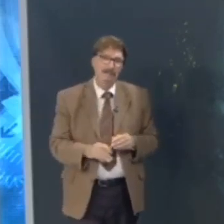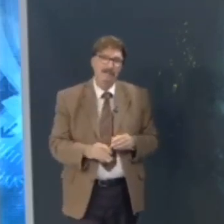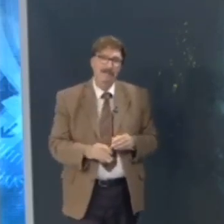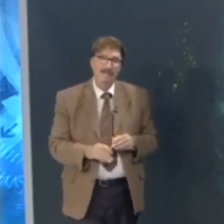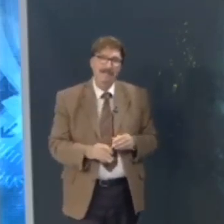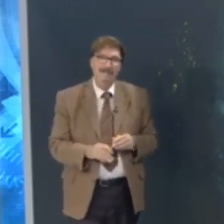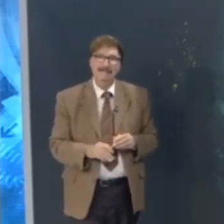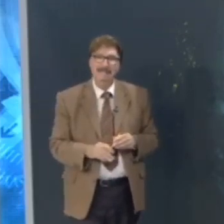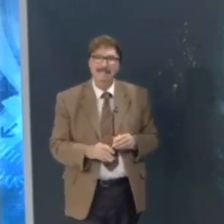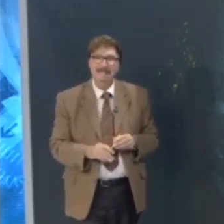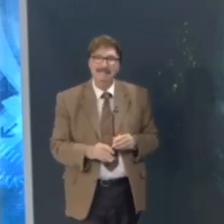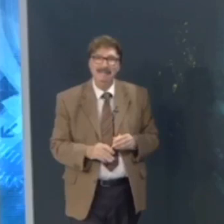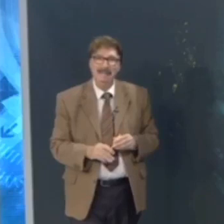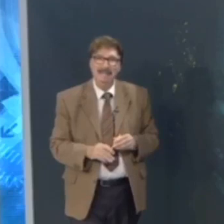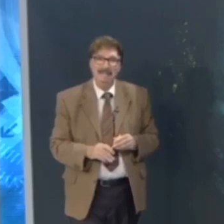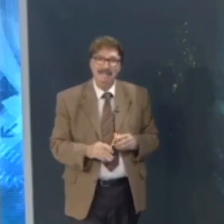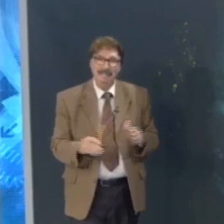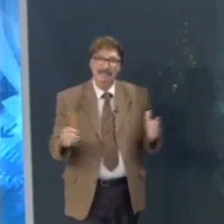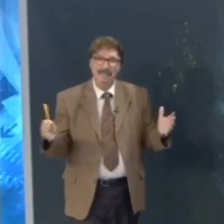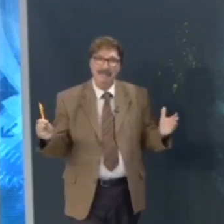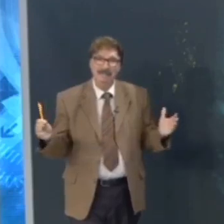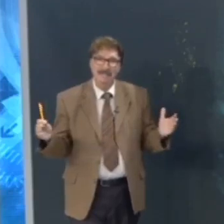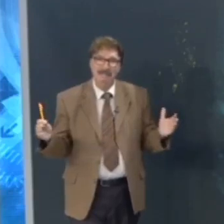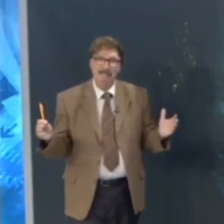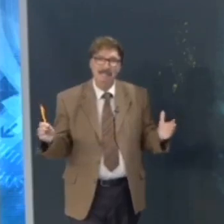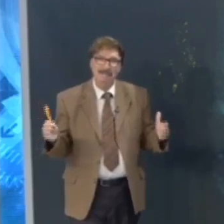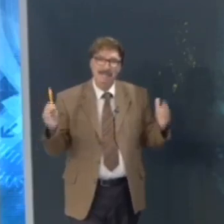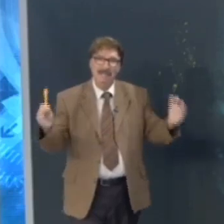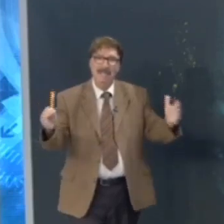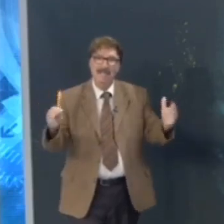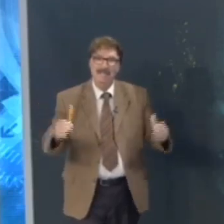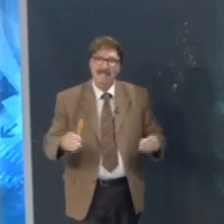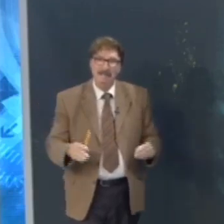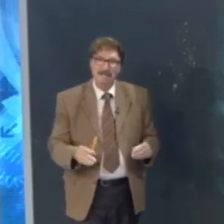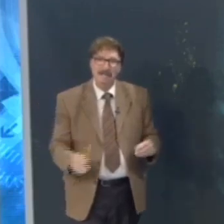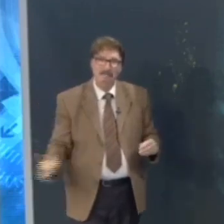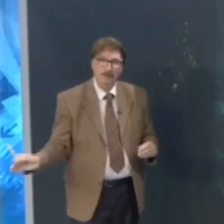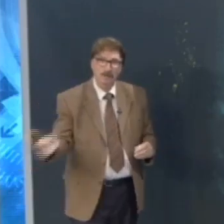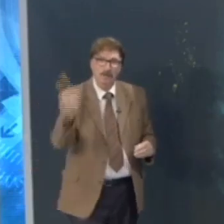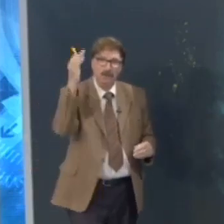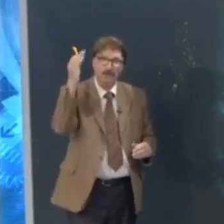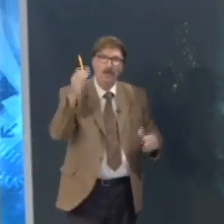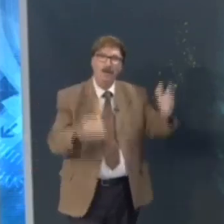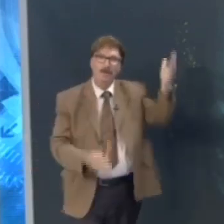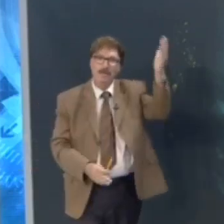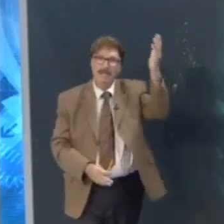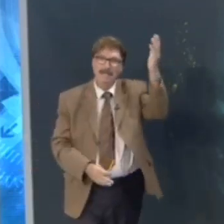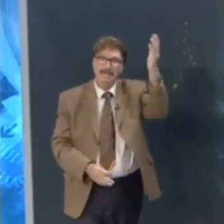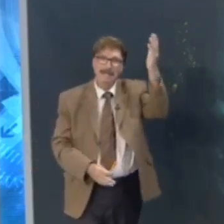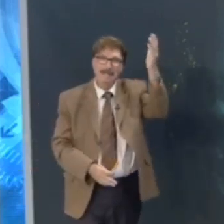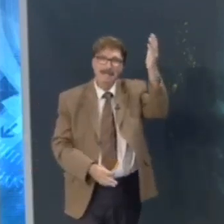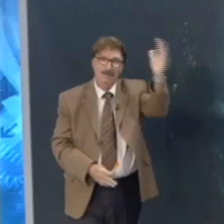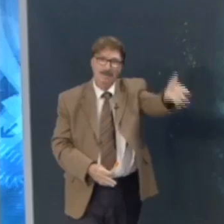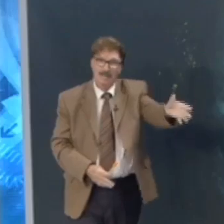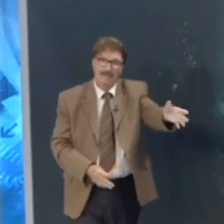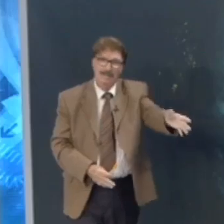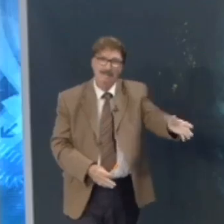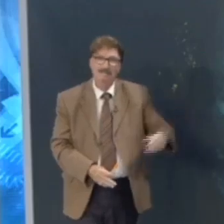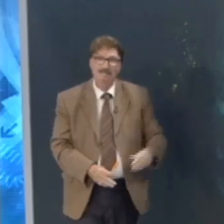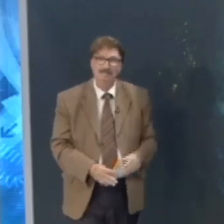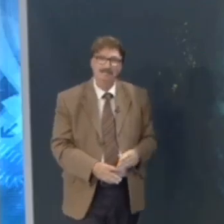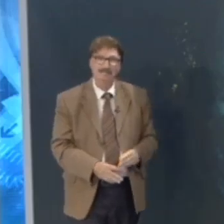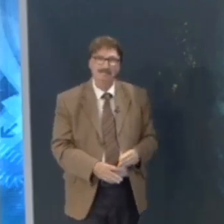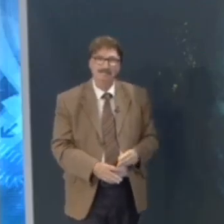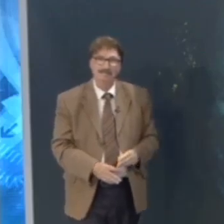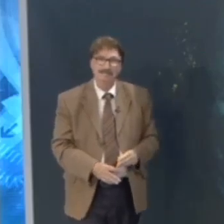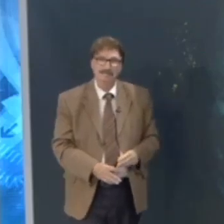esecek efendim. Evet, iyi haftalar efendim ve diğer yayınlarımızda buluşuyoruz. Hoşça kalın, hoşça kalın.